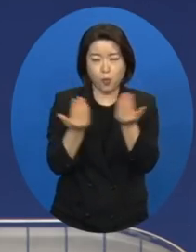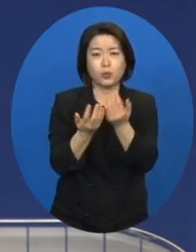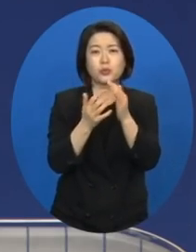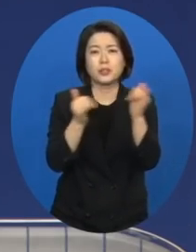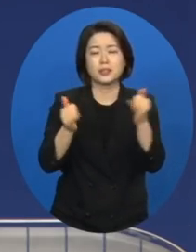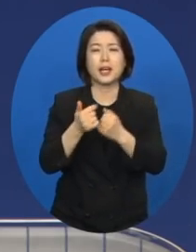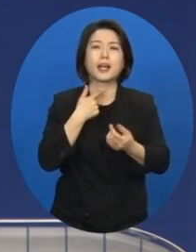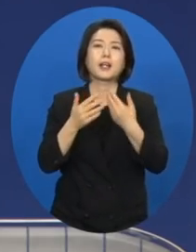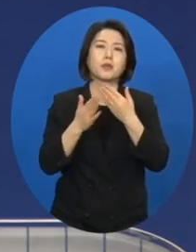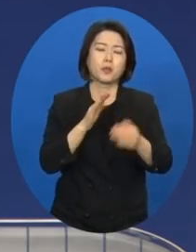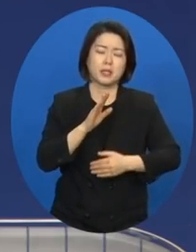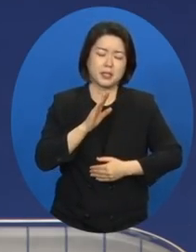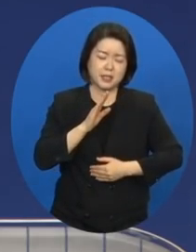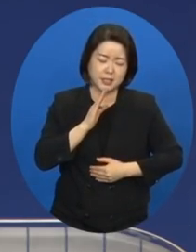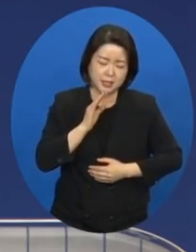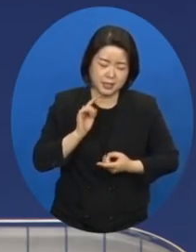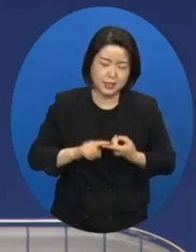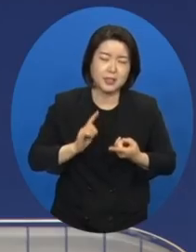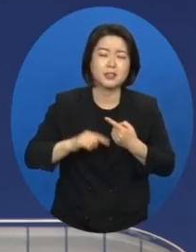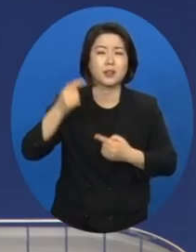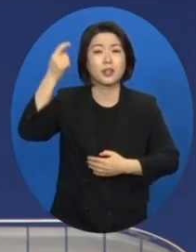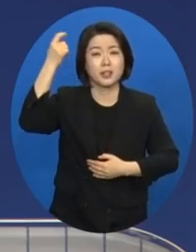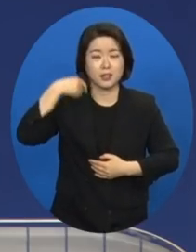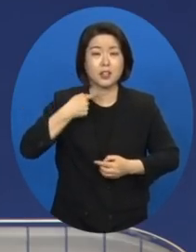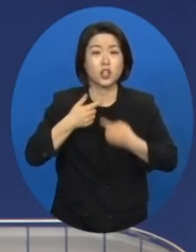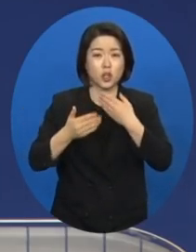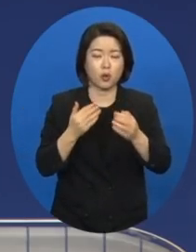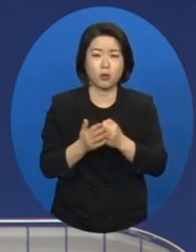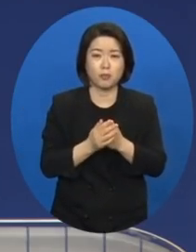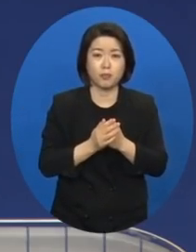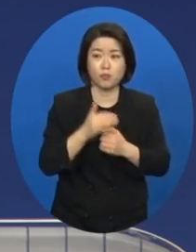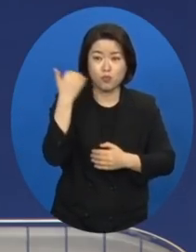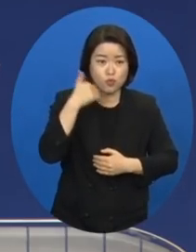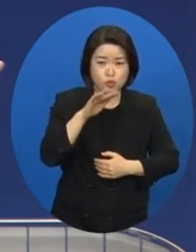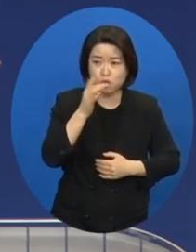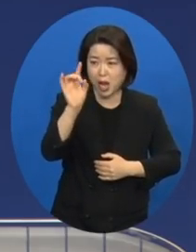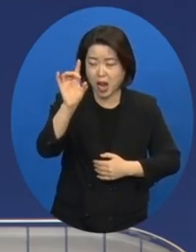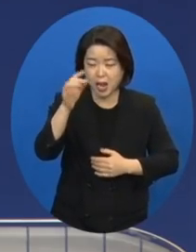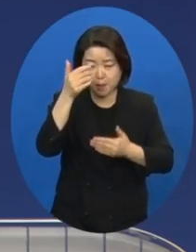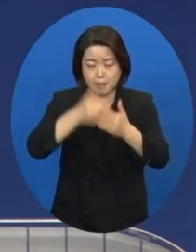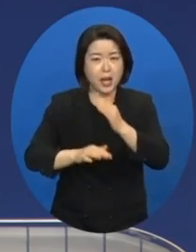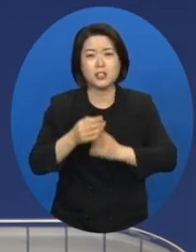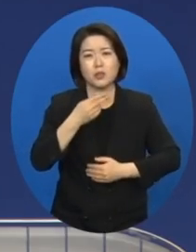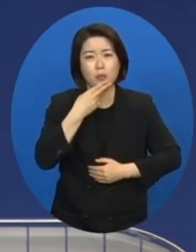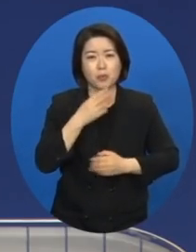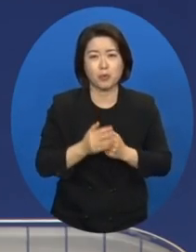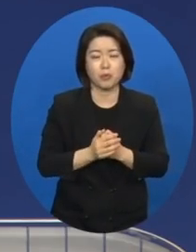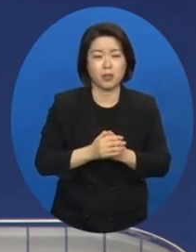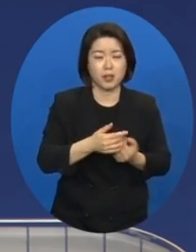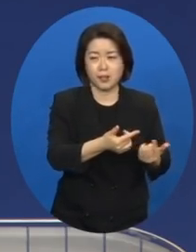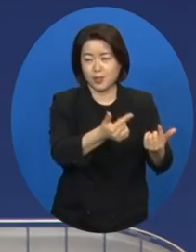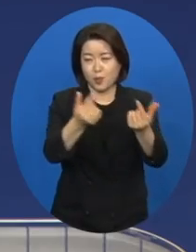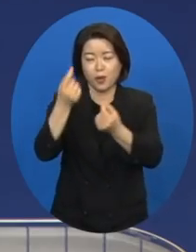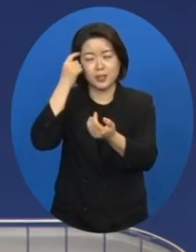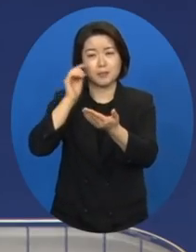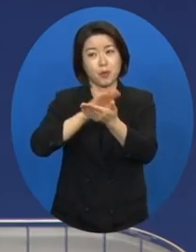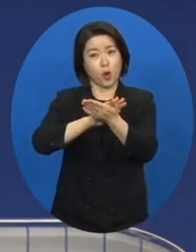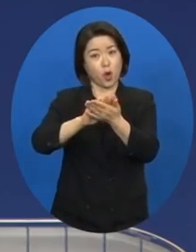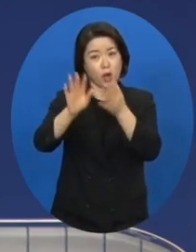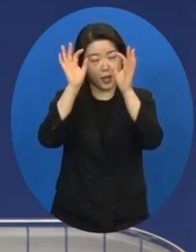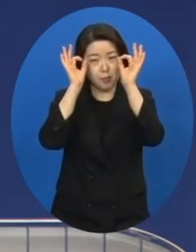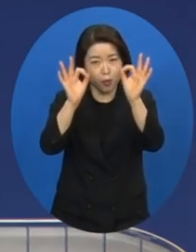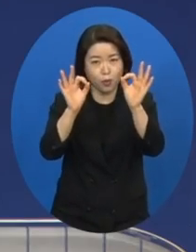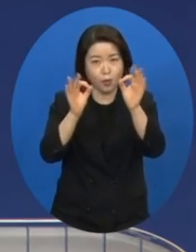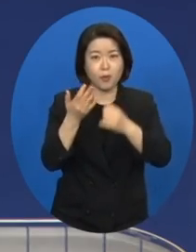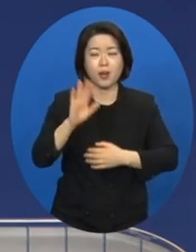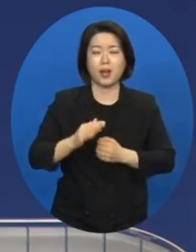실존적인 경험이기 때문에 그래요. 어느 한 사람 예외가 없습니다. 우리 이렇게 보면 다 평온해 보이는 것 같지만요, 사실상